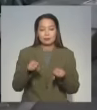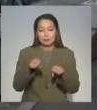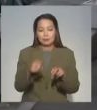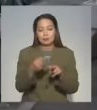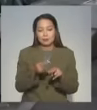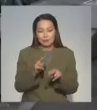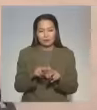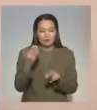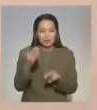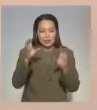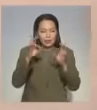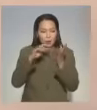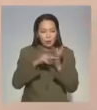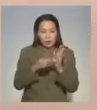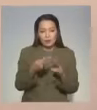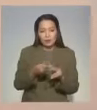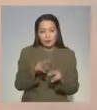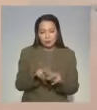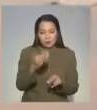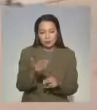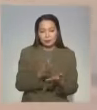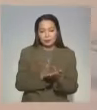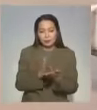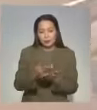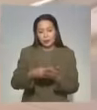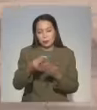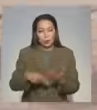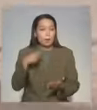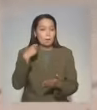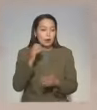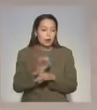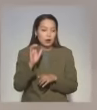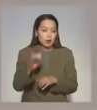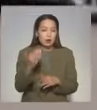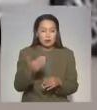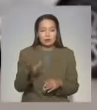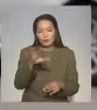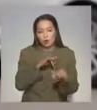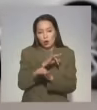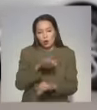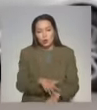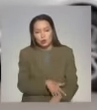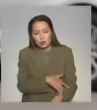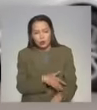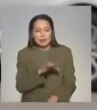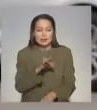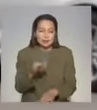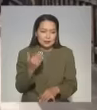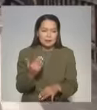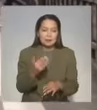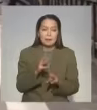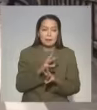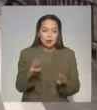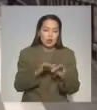нашумевших законопроектов депутатов этого созыва направили на подпись президенту. Обсуждали документ долго и жарко в стенах мажилиса.